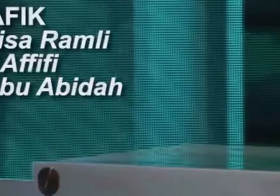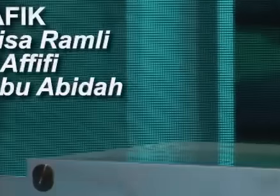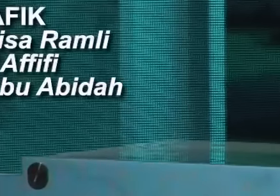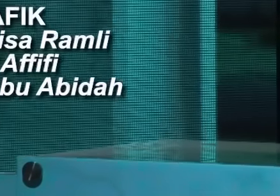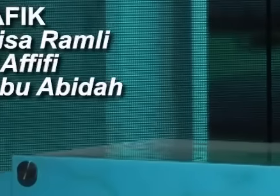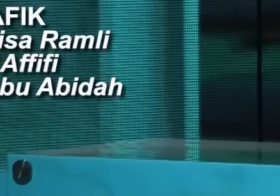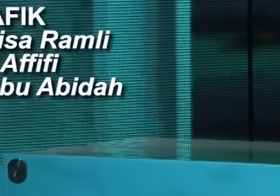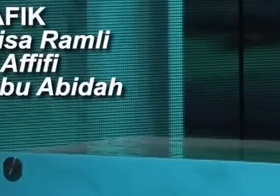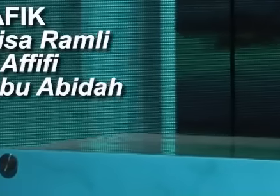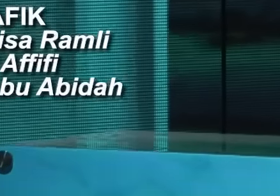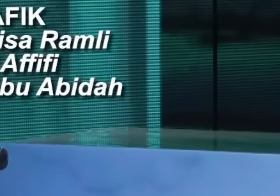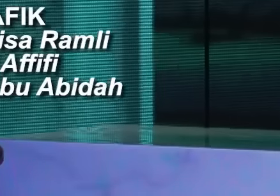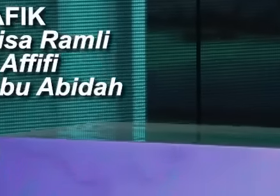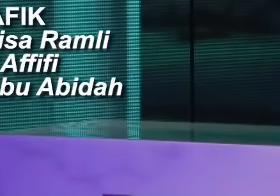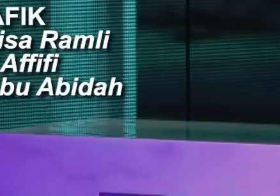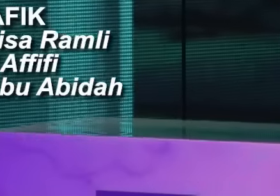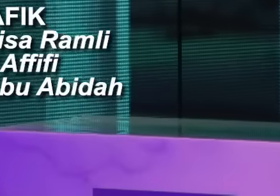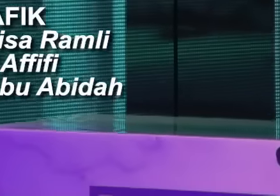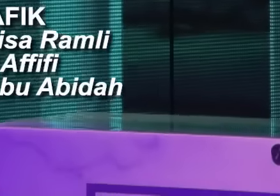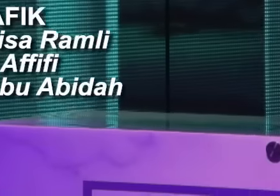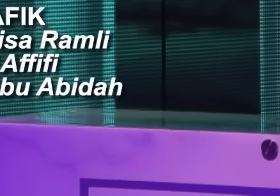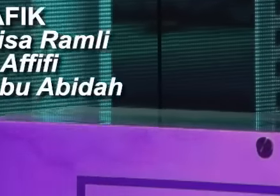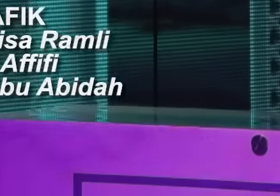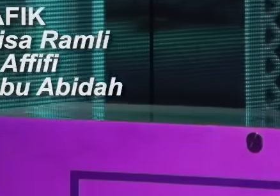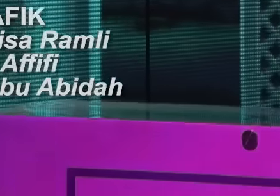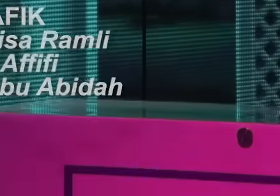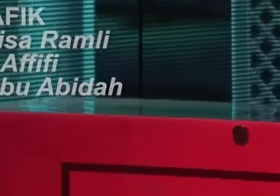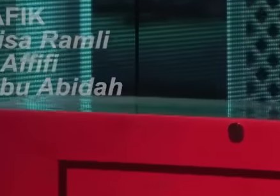Im wa Huda wa